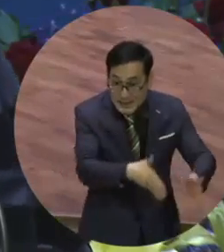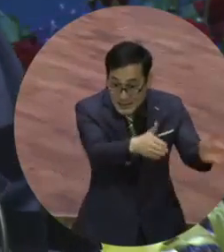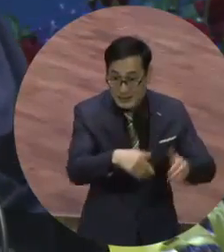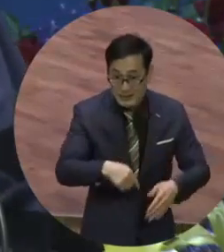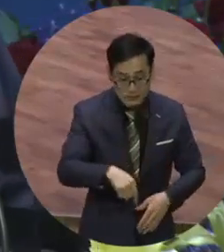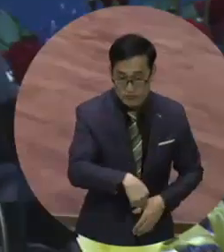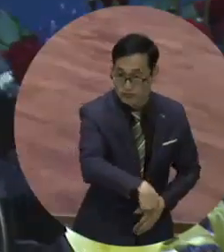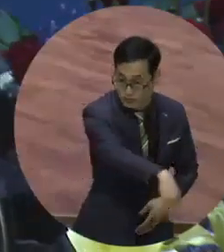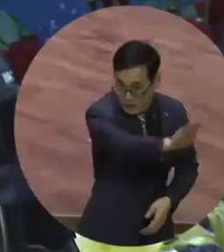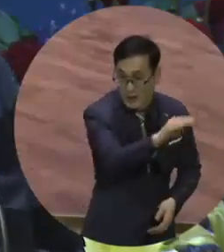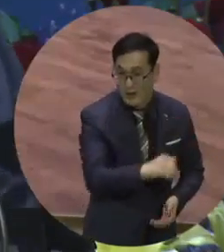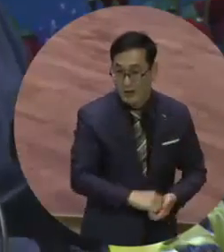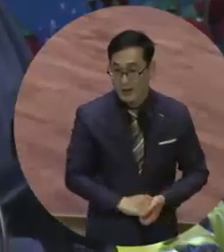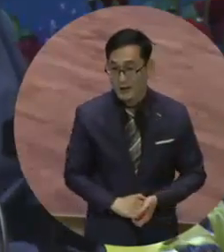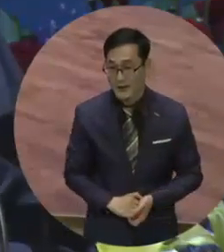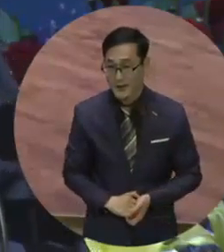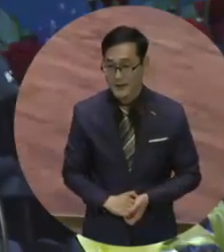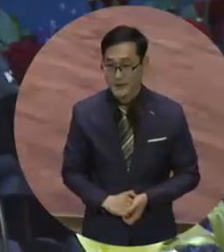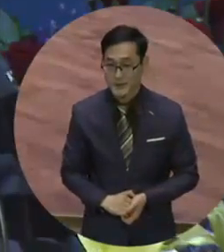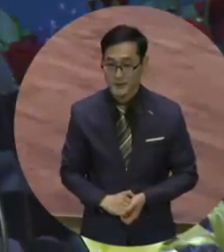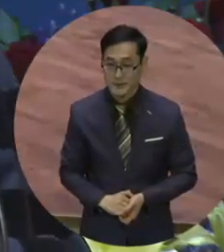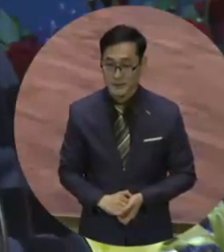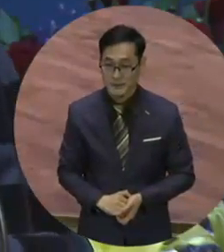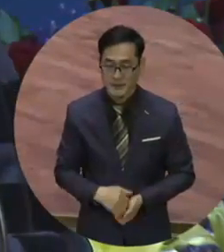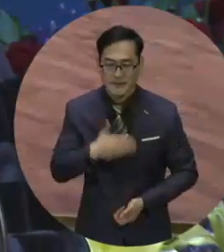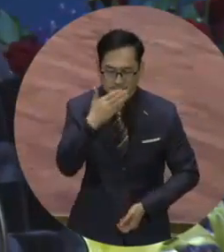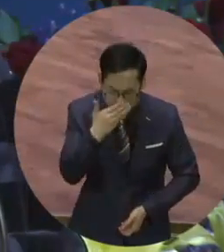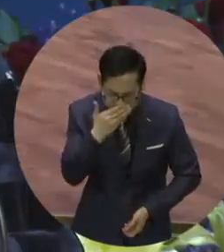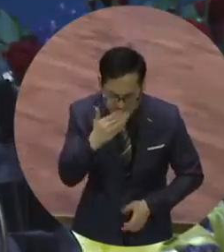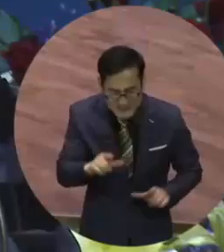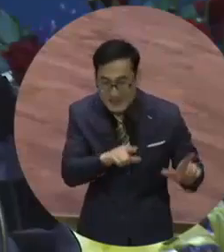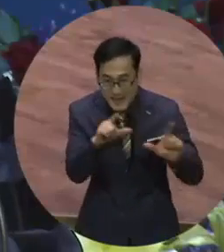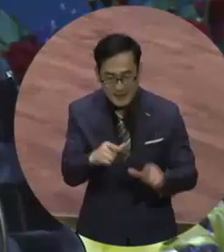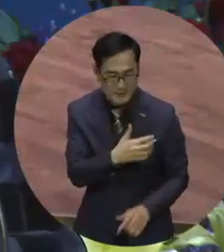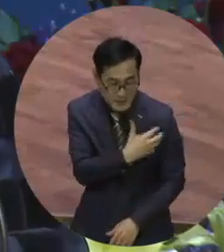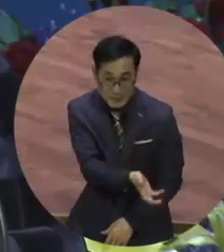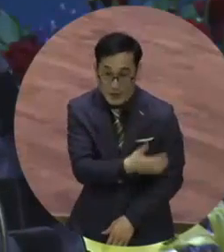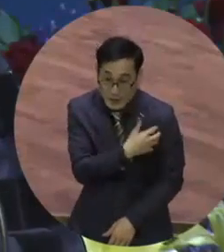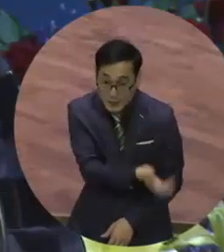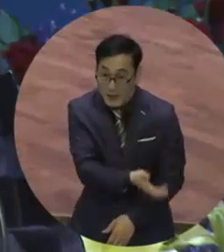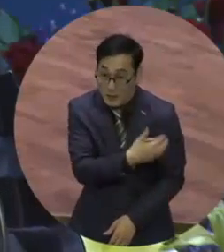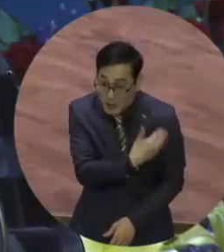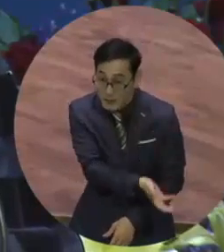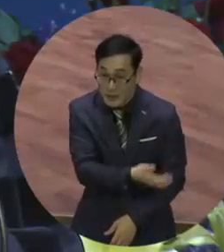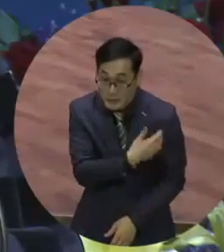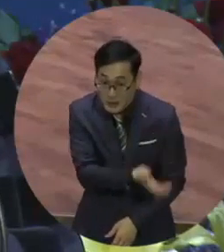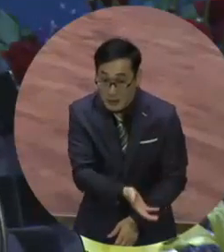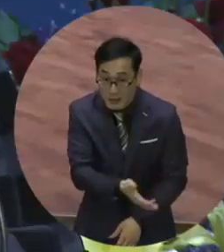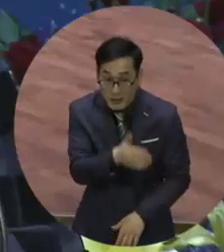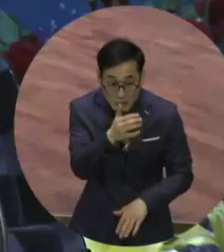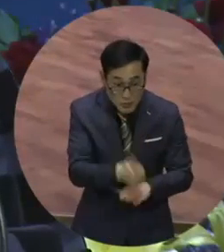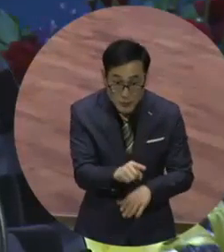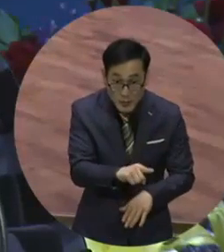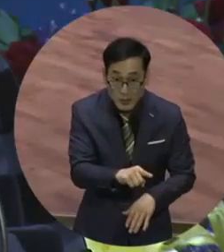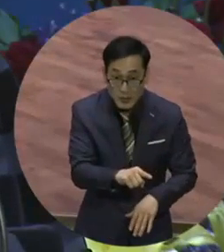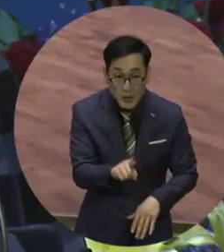태어나가지고 그냥 야 말 잘 듣고 공부 잘하고 착하고 잘 사니까 그냥 놔두면 그 놔두면 최고의 저주